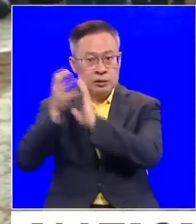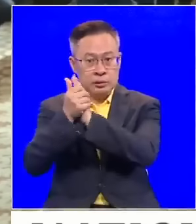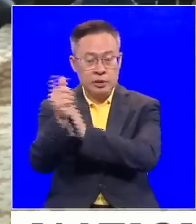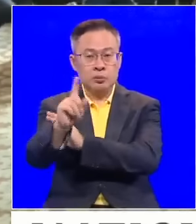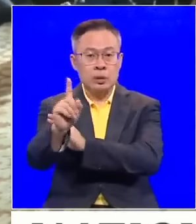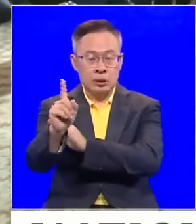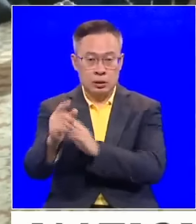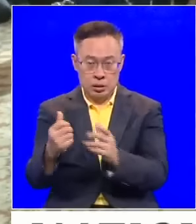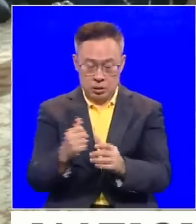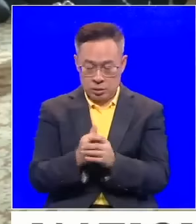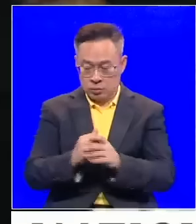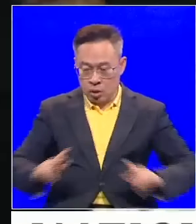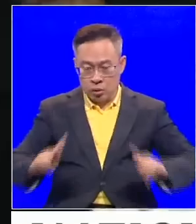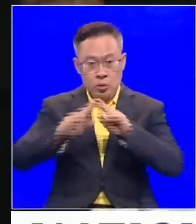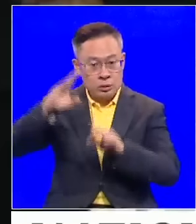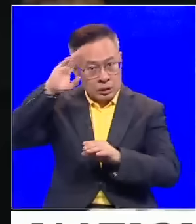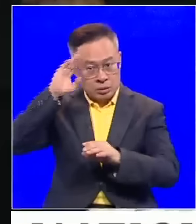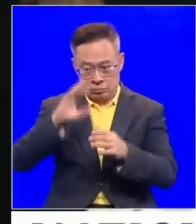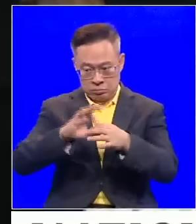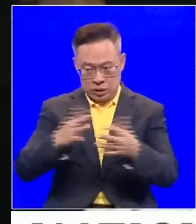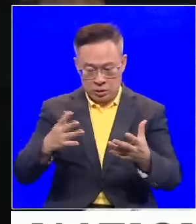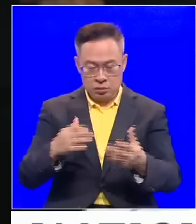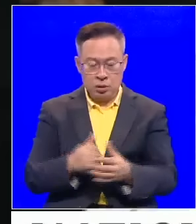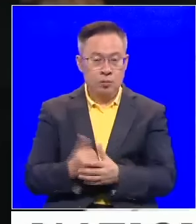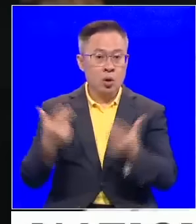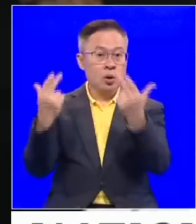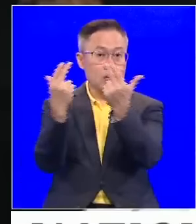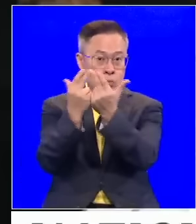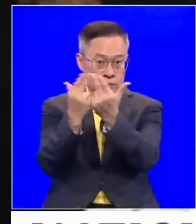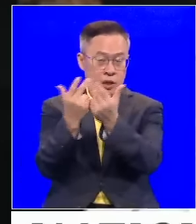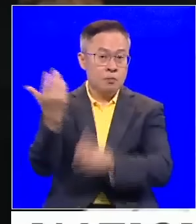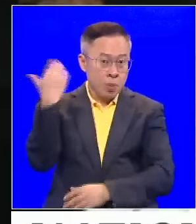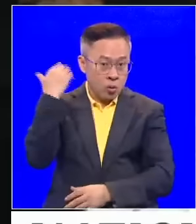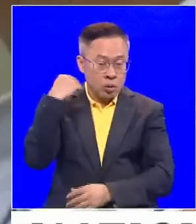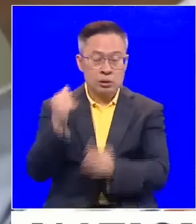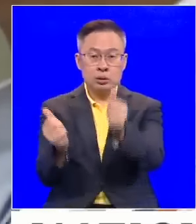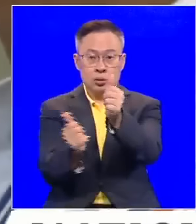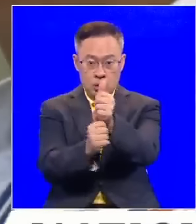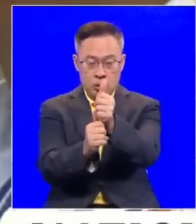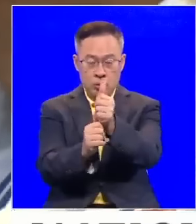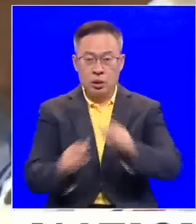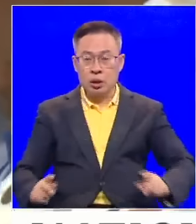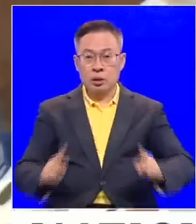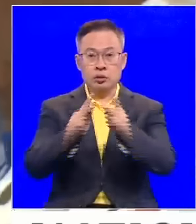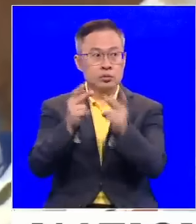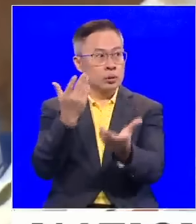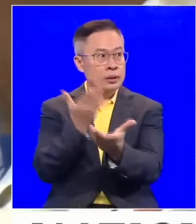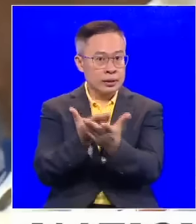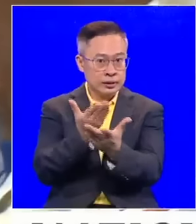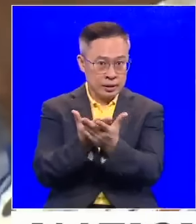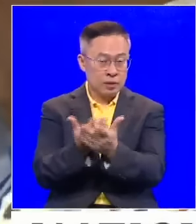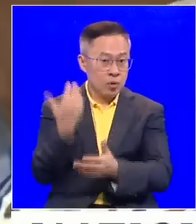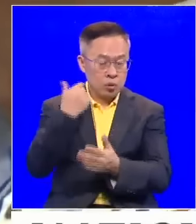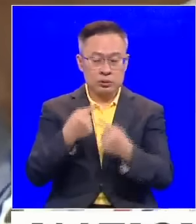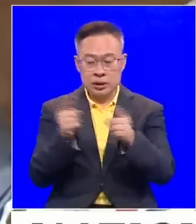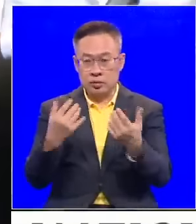ของกระทรวงกลาโหมก่อนหน้านี้เนี่ยถ้าเกิดว่ารวมไทยสร้างชาติเนี่ยเขาจะส่งเข้าประกวดเนี่ยก็จะเป็นพลเอกณัฐพลนาคพาณิชย์ใช่ไหมที่